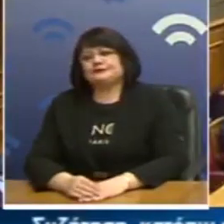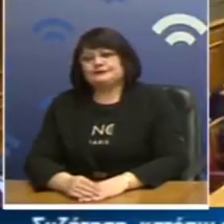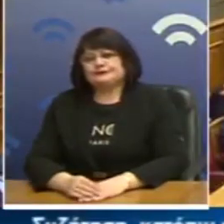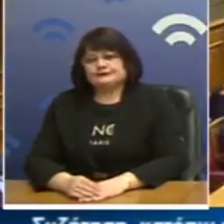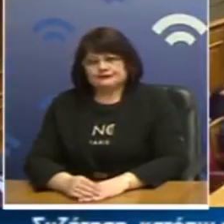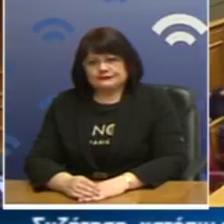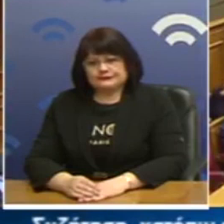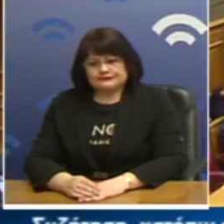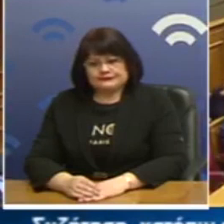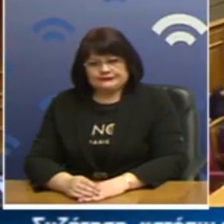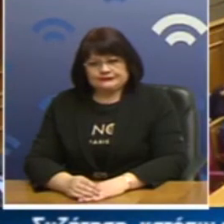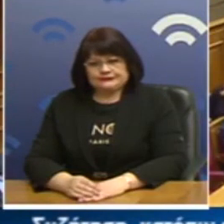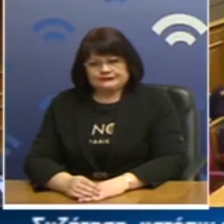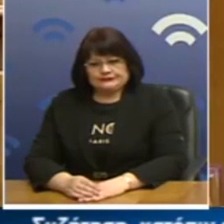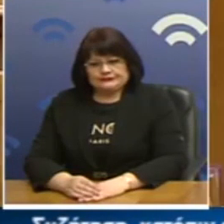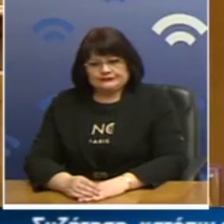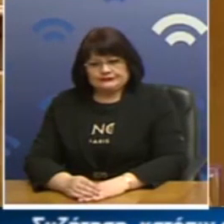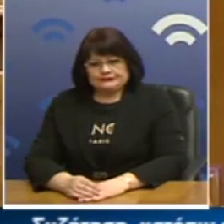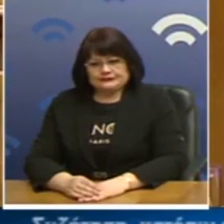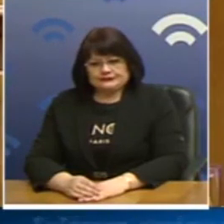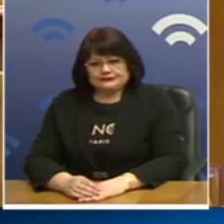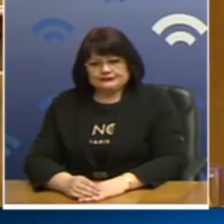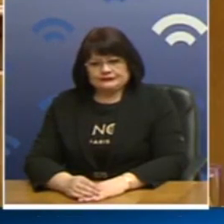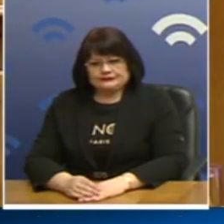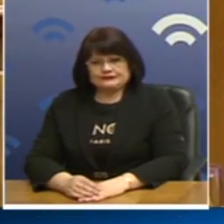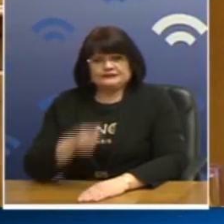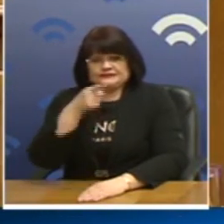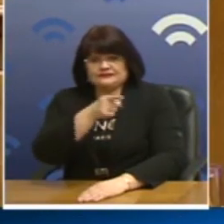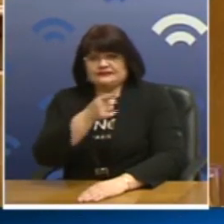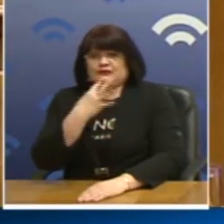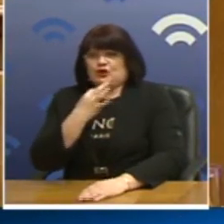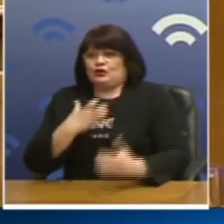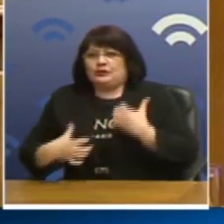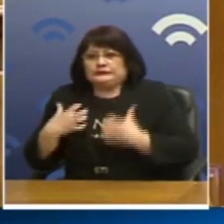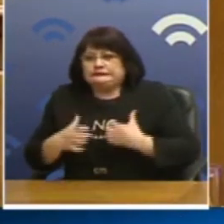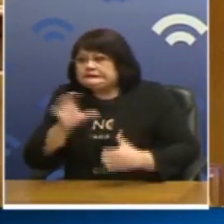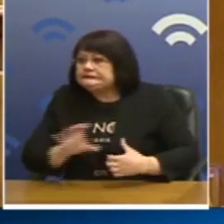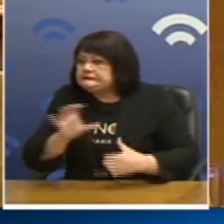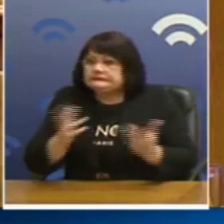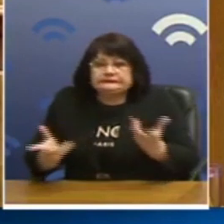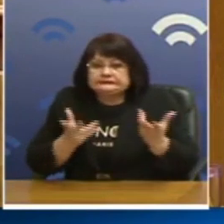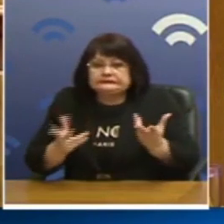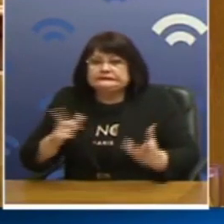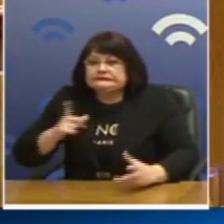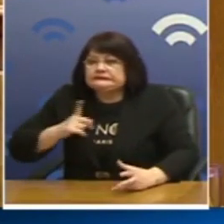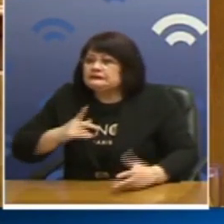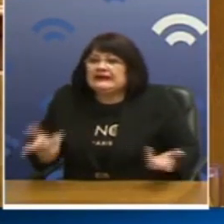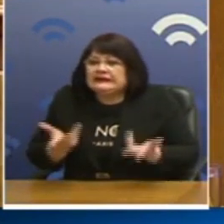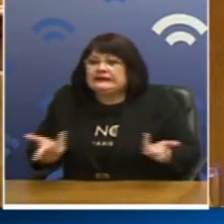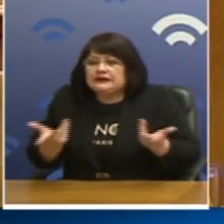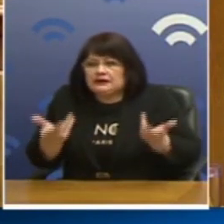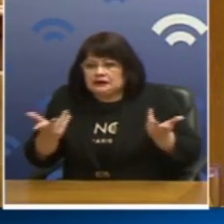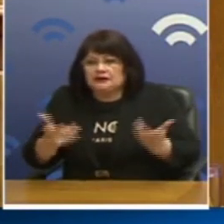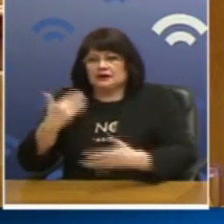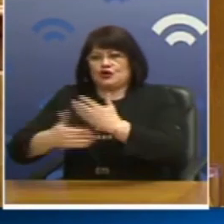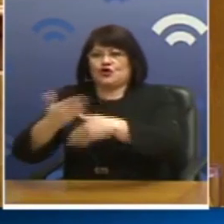μας. Για να μην βασανίζεστε δηλαδή και ψάχνετε και περιμένετε όλα αυτά τα οποία χρόνια τώρα